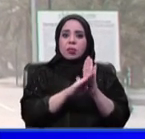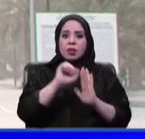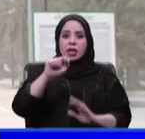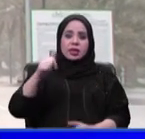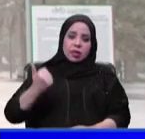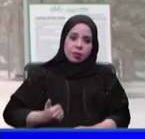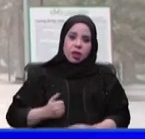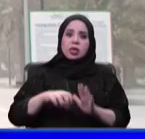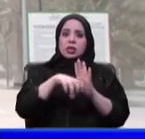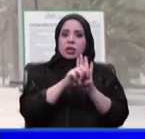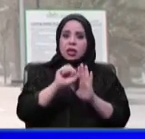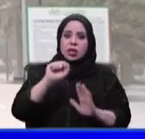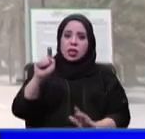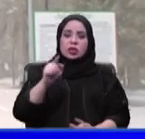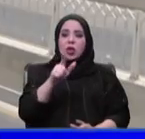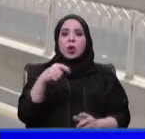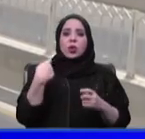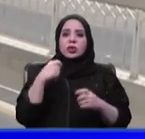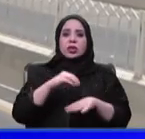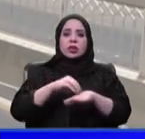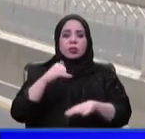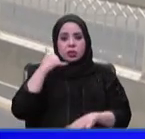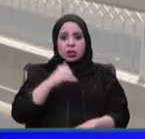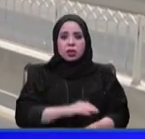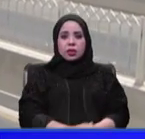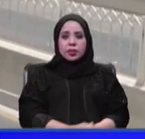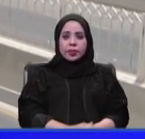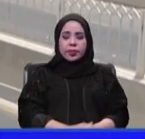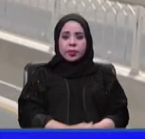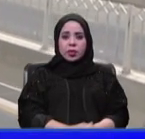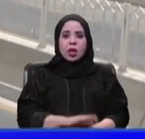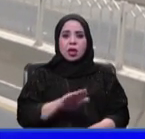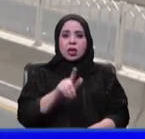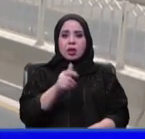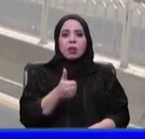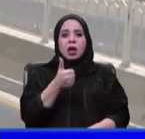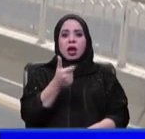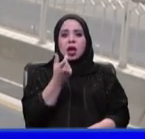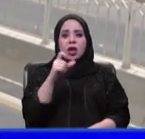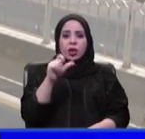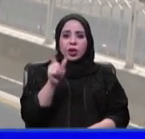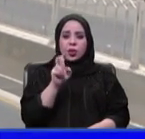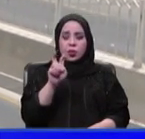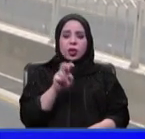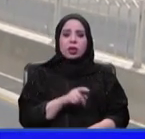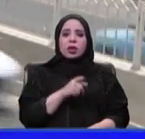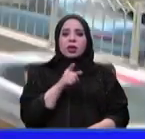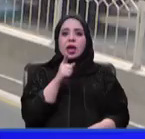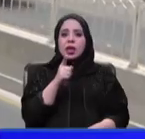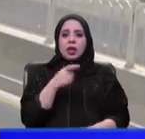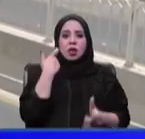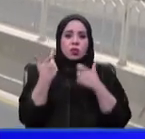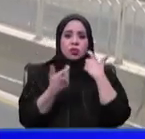وإنستغرام التابع لوزارة المواصلات والاتصالات. نعم. السيد أنور يوسف الملا، مشرف